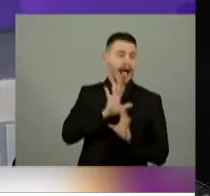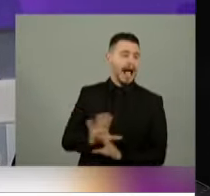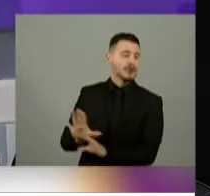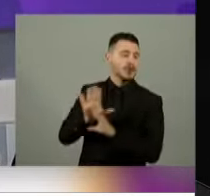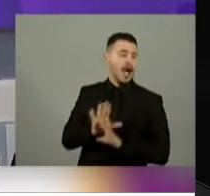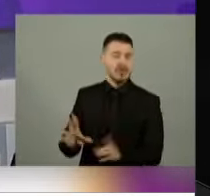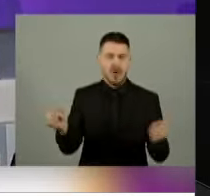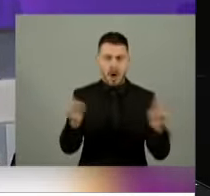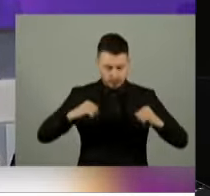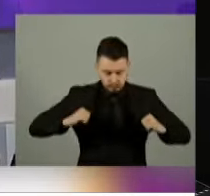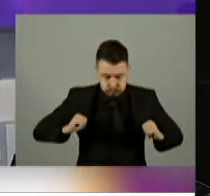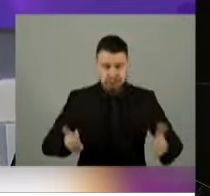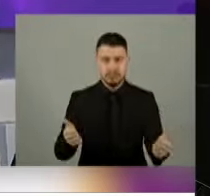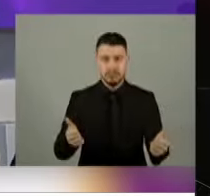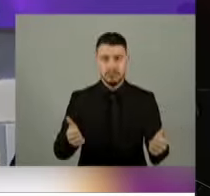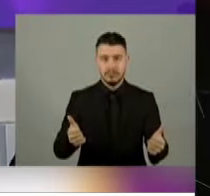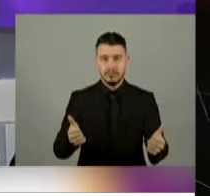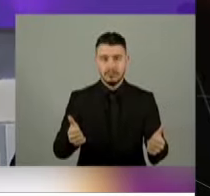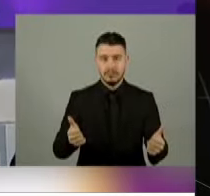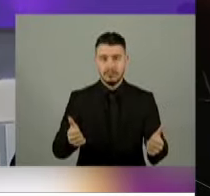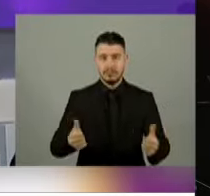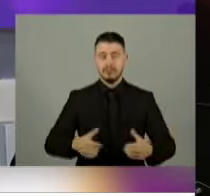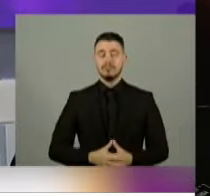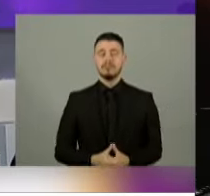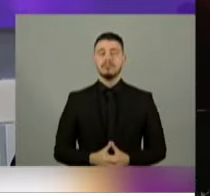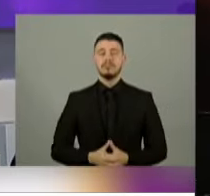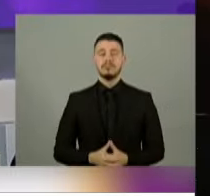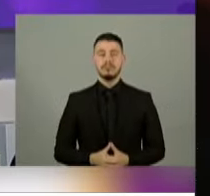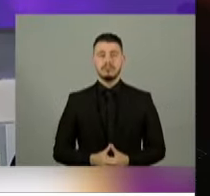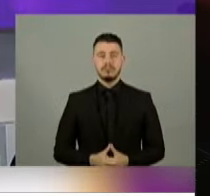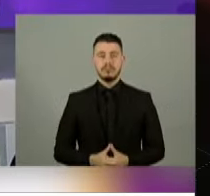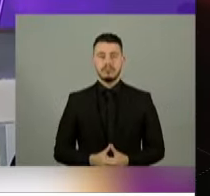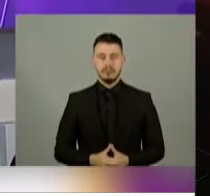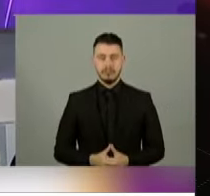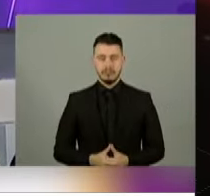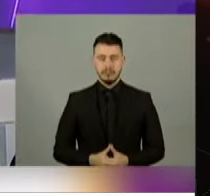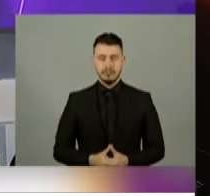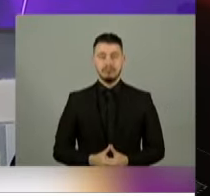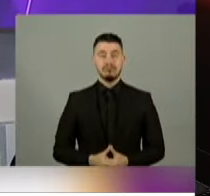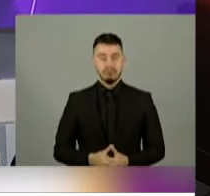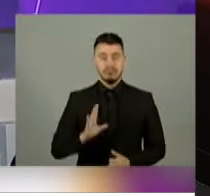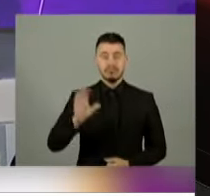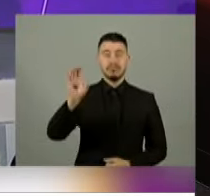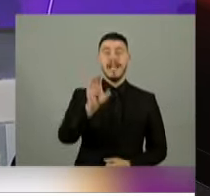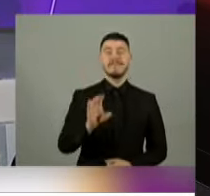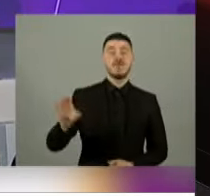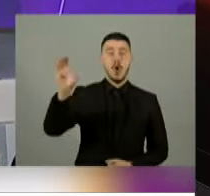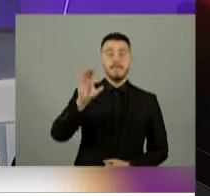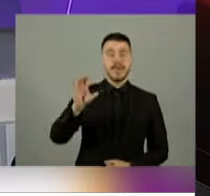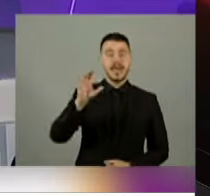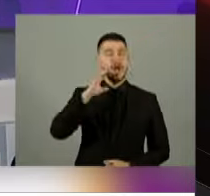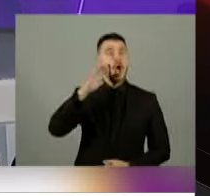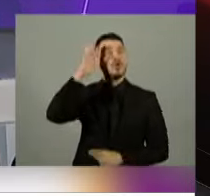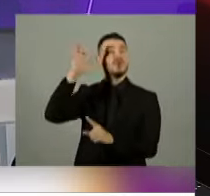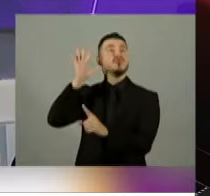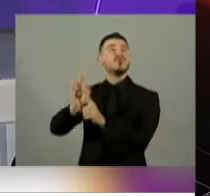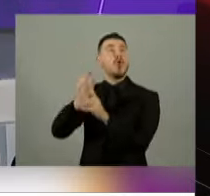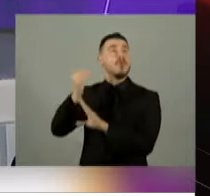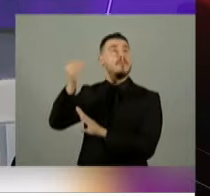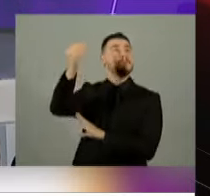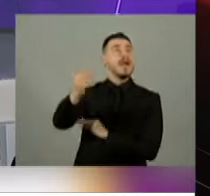ΣΥΡΙΖΑ, κριτική σε αυτούς που έφυγαν. Ναι. Και επικοινωνιακά. Ουσιαστικά αποδυναμώνεται.